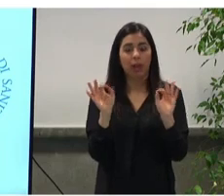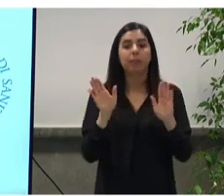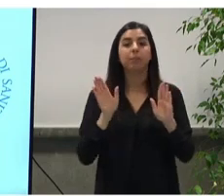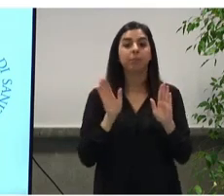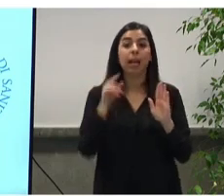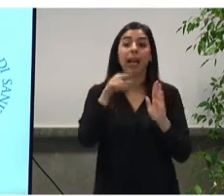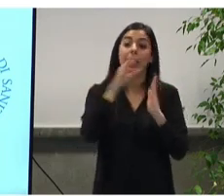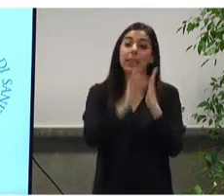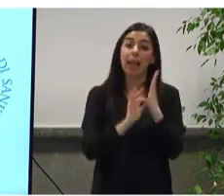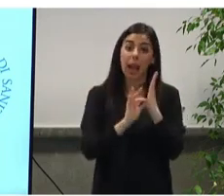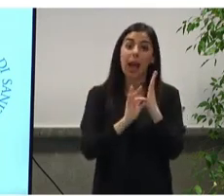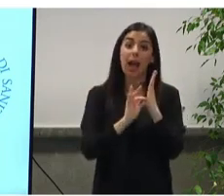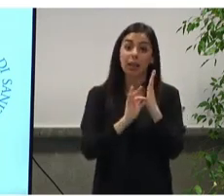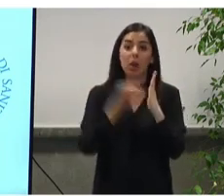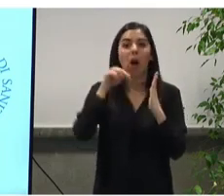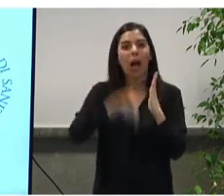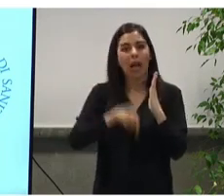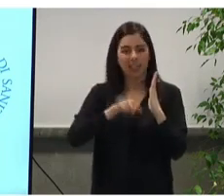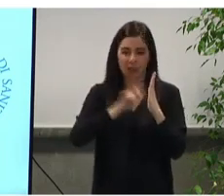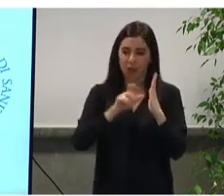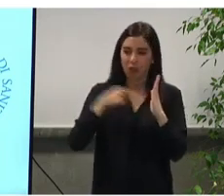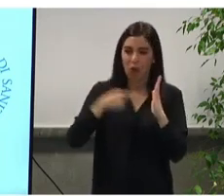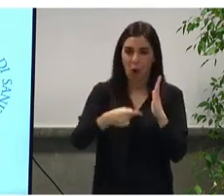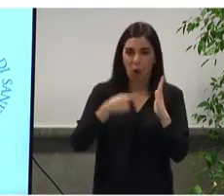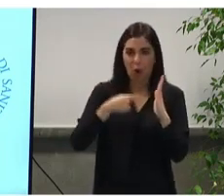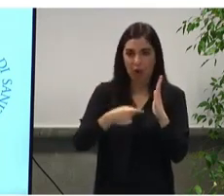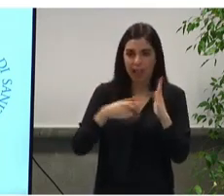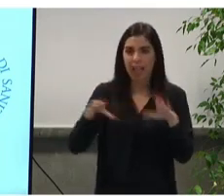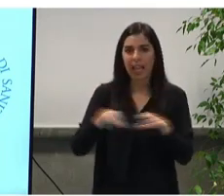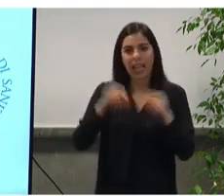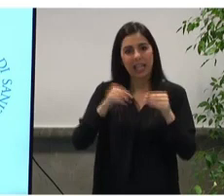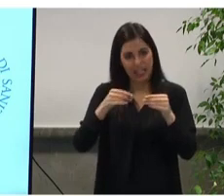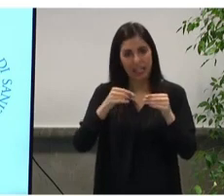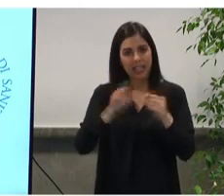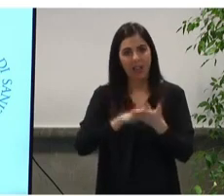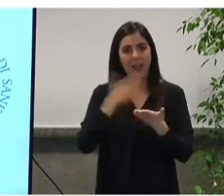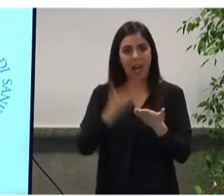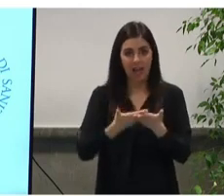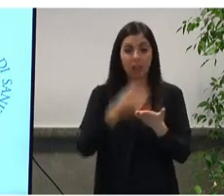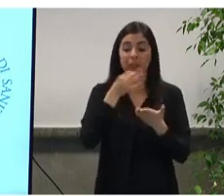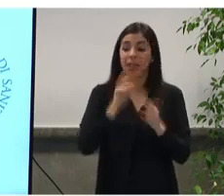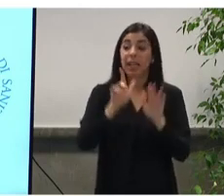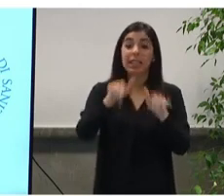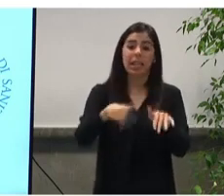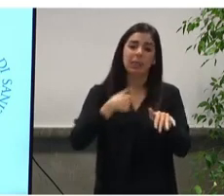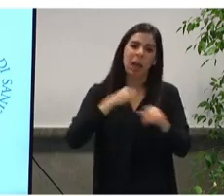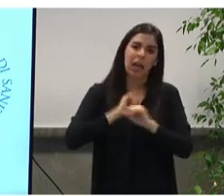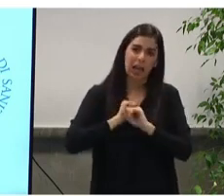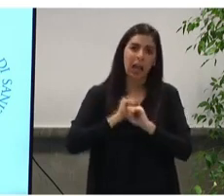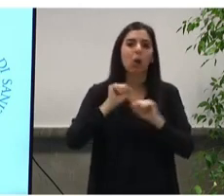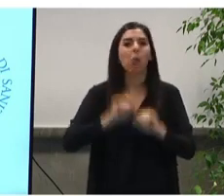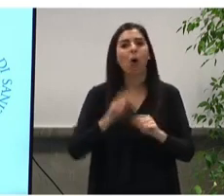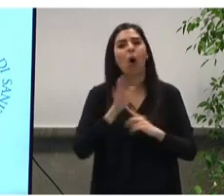però il dato lo stanno consolidando in questi giorni e io credo che dalla prossima settimana saremo in grado